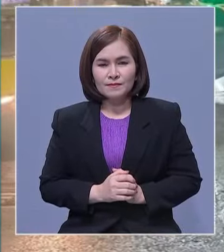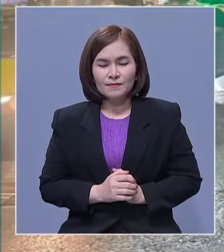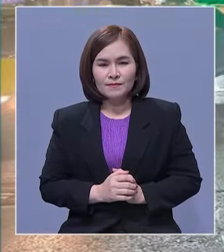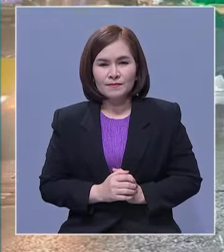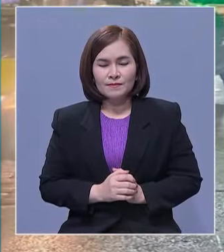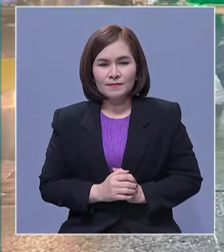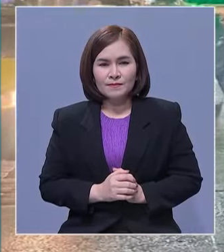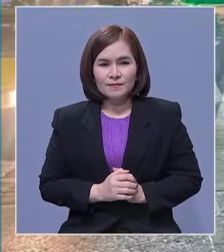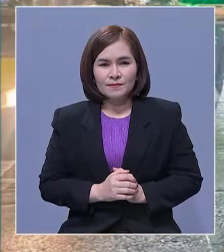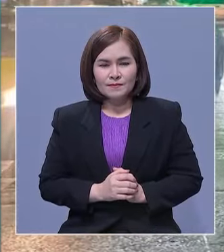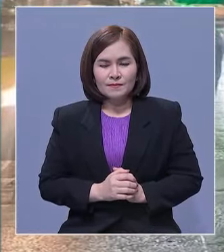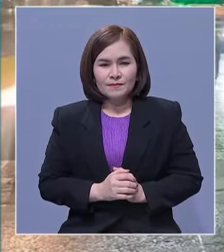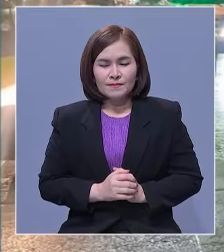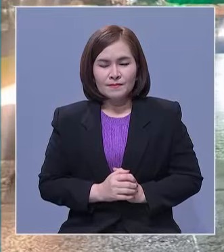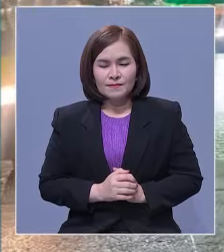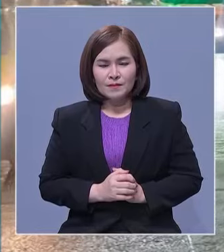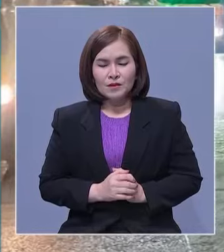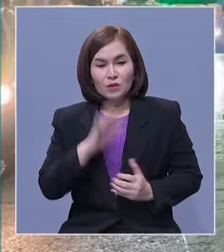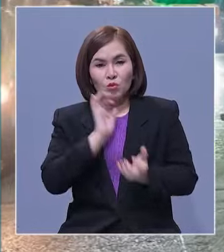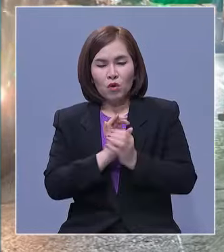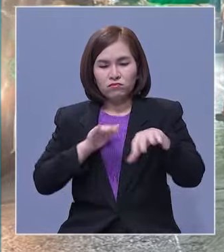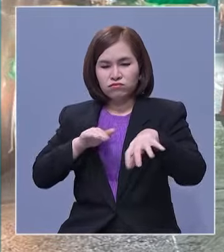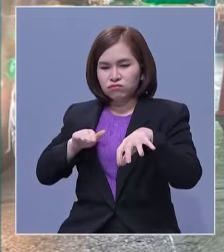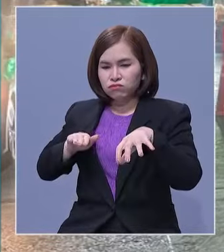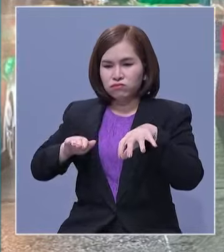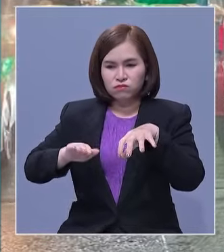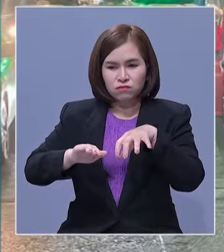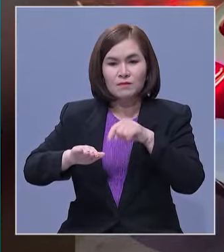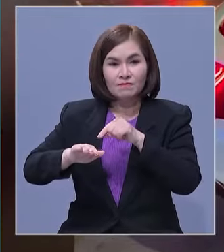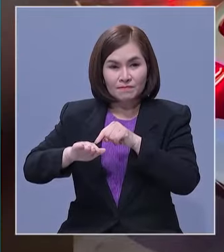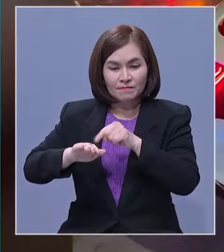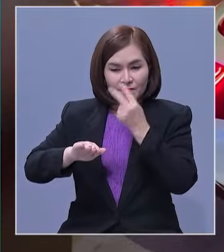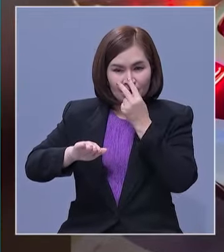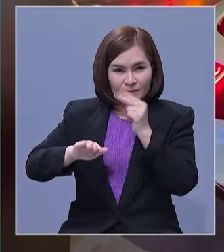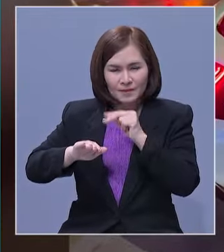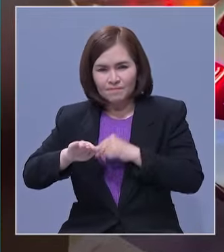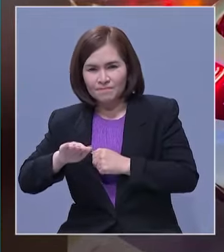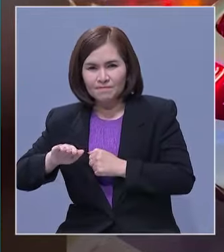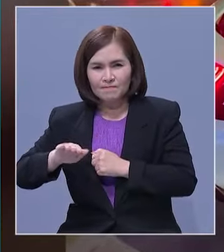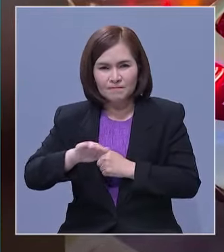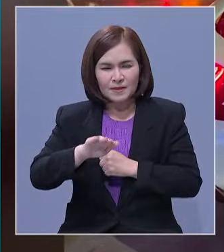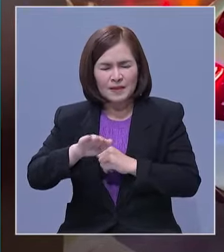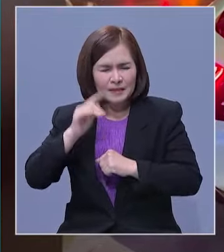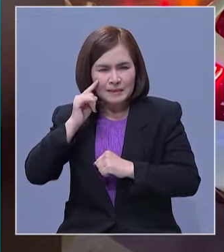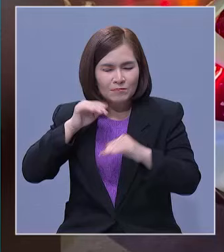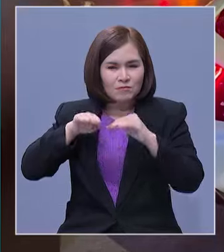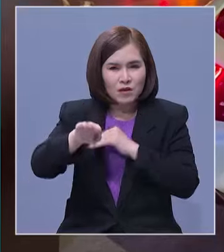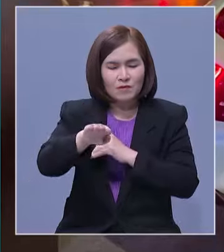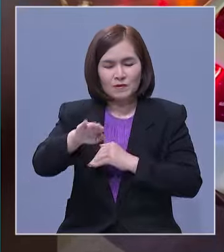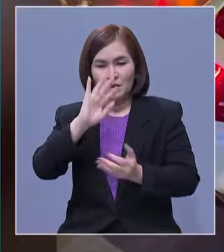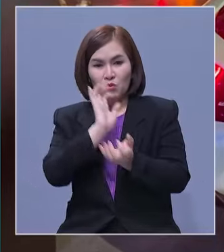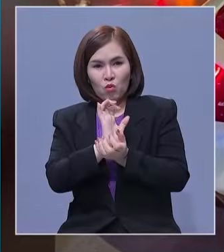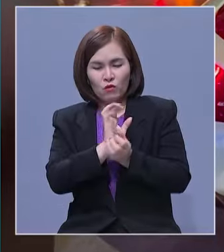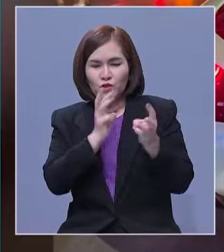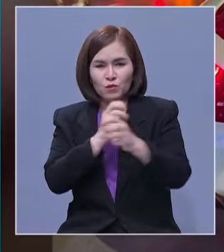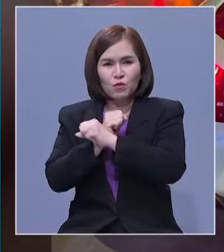เอ่อได้มีพิธีกการือว่าจะพยายามจะจะจะออกดานนะครับนะครับเราก็ได้มีการเอา